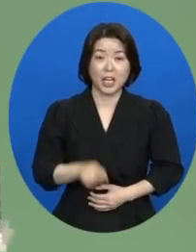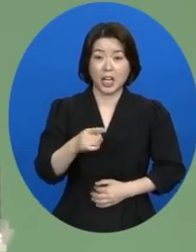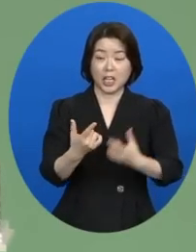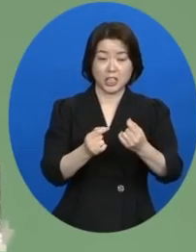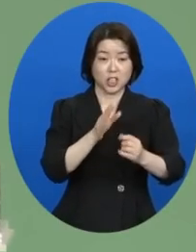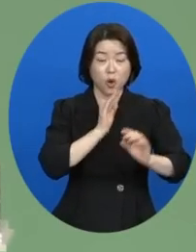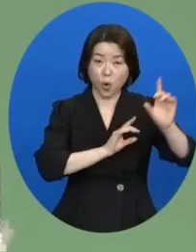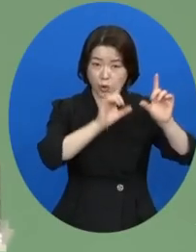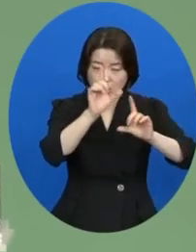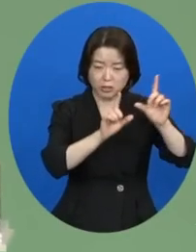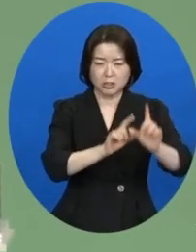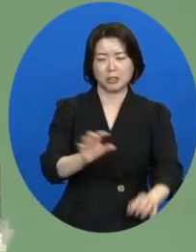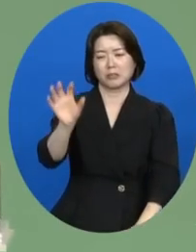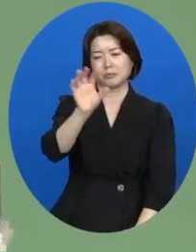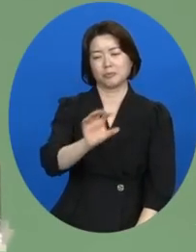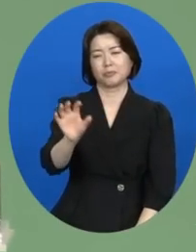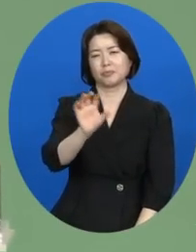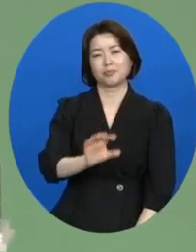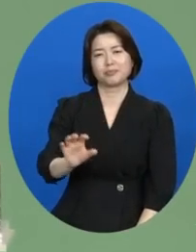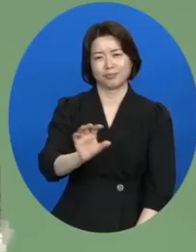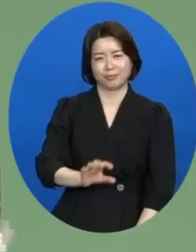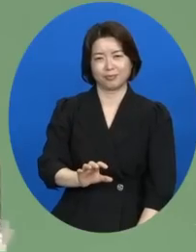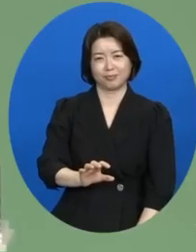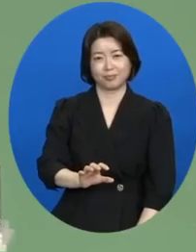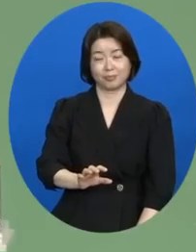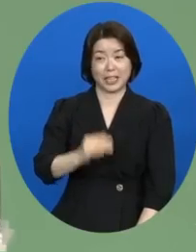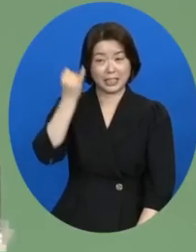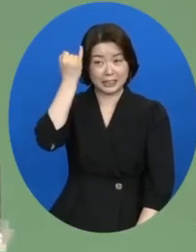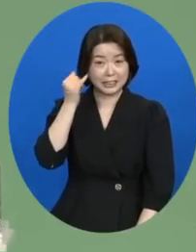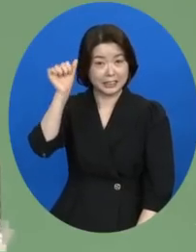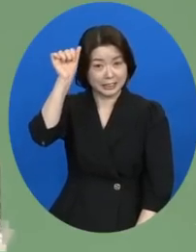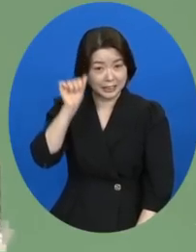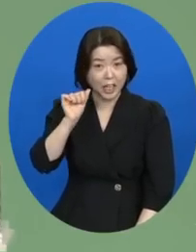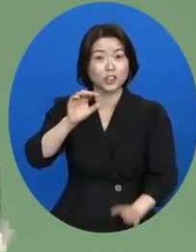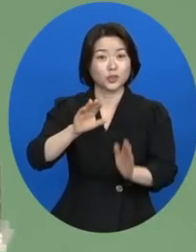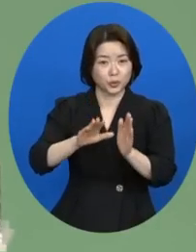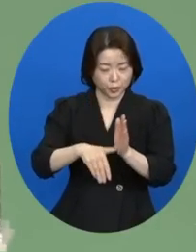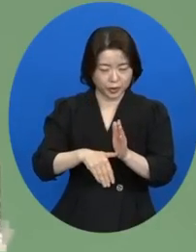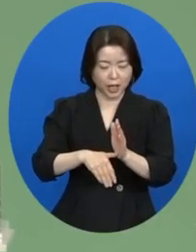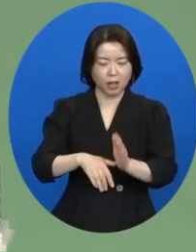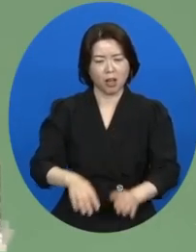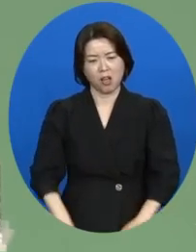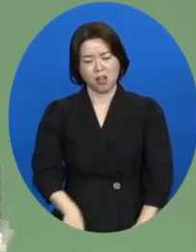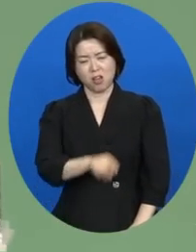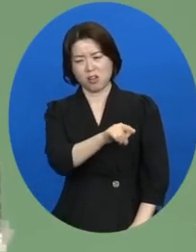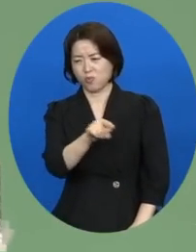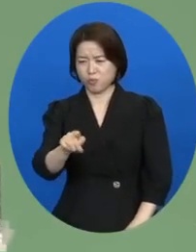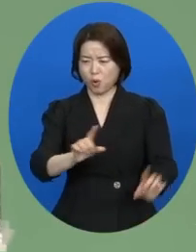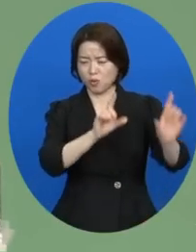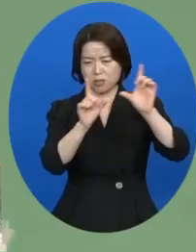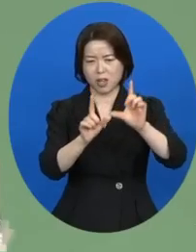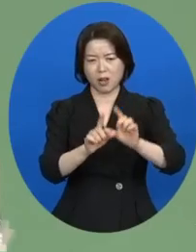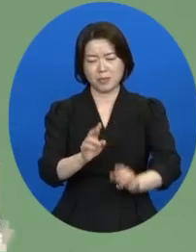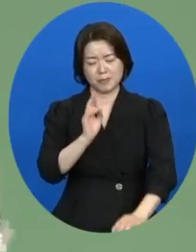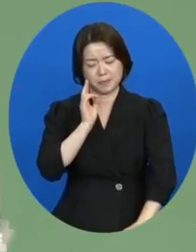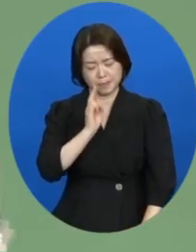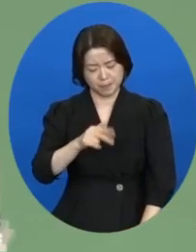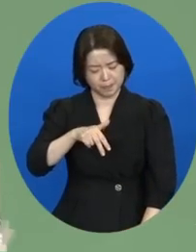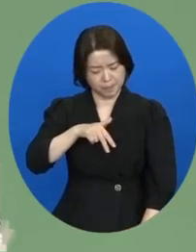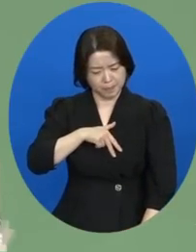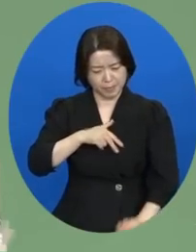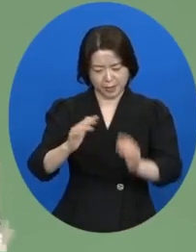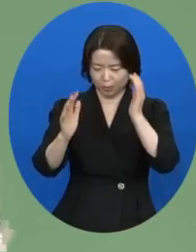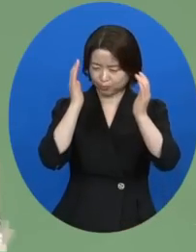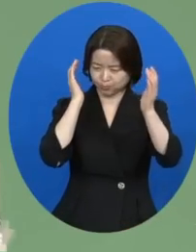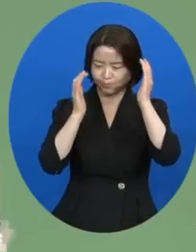현실이 반복되었고 사춘기를 지나면서 심한 정체성이 혼란을